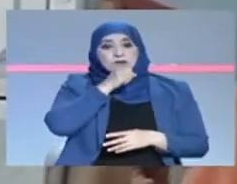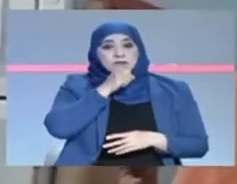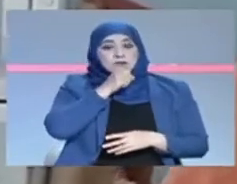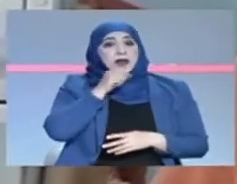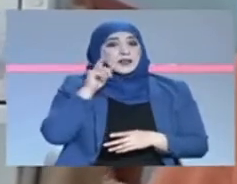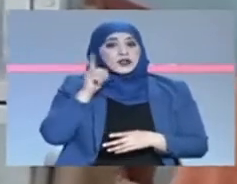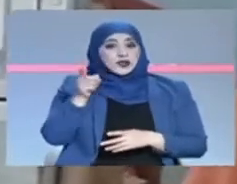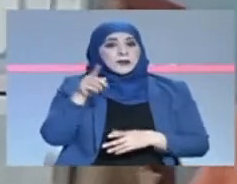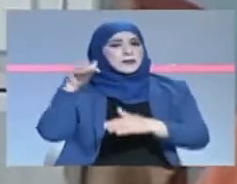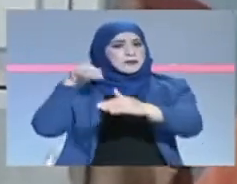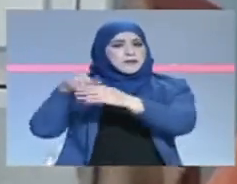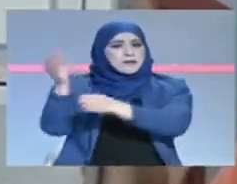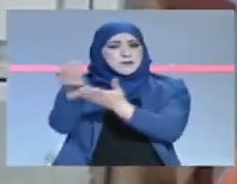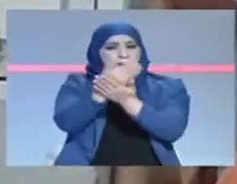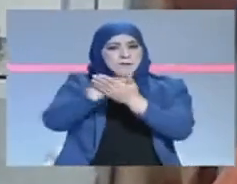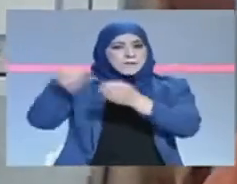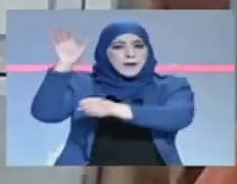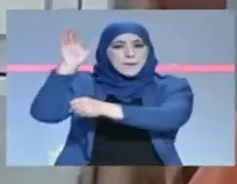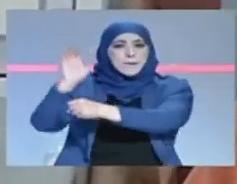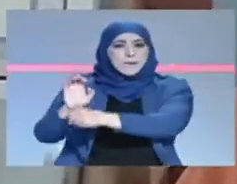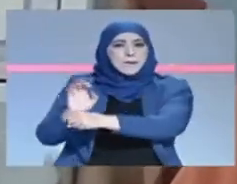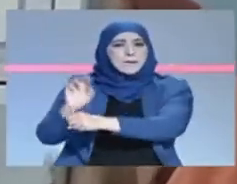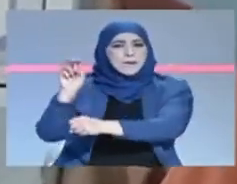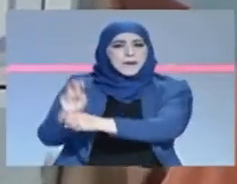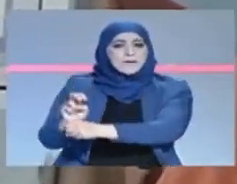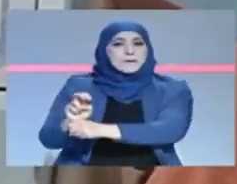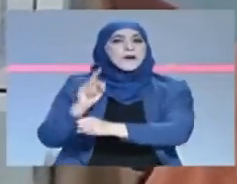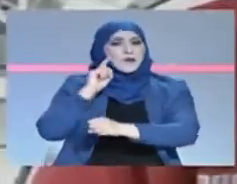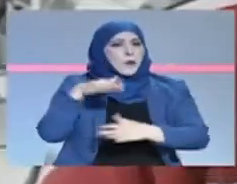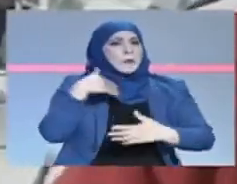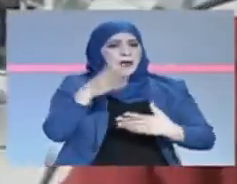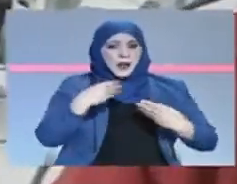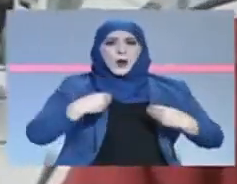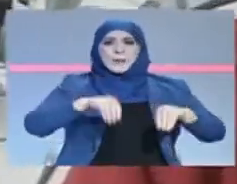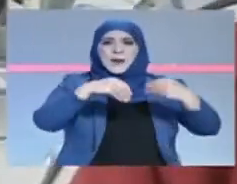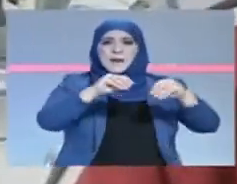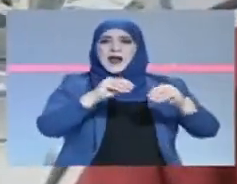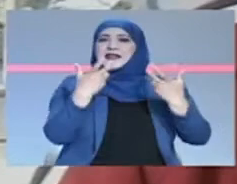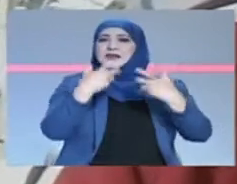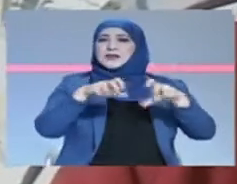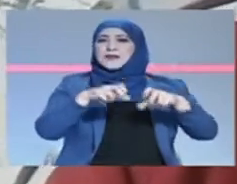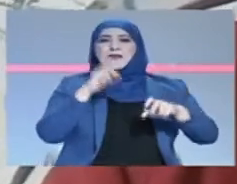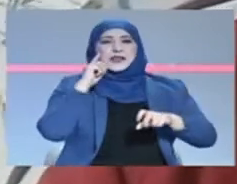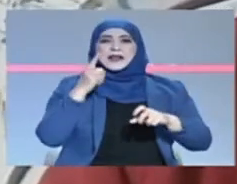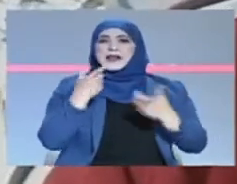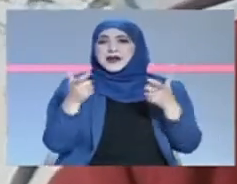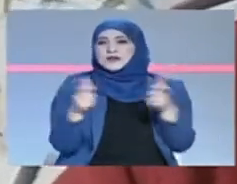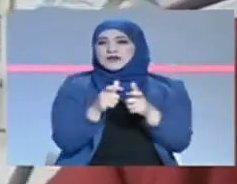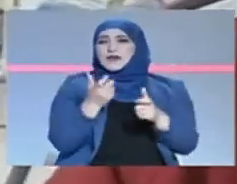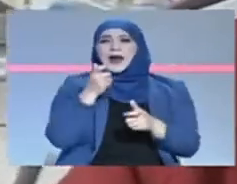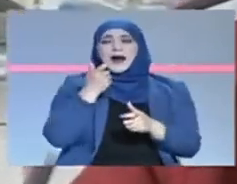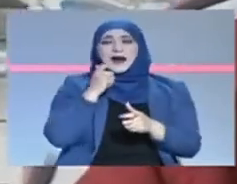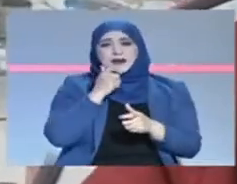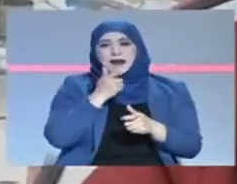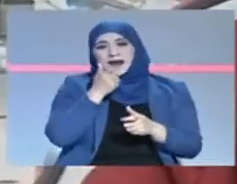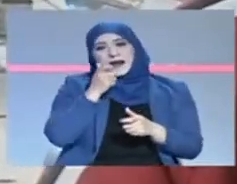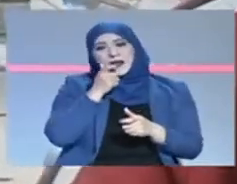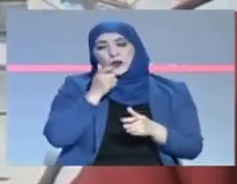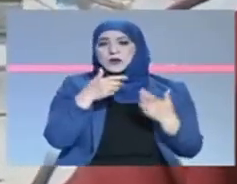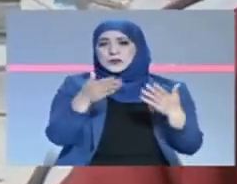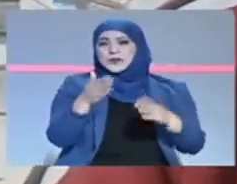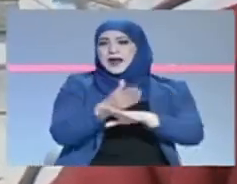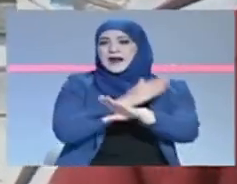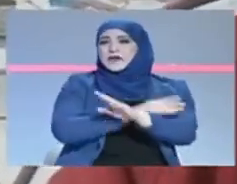العظم يرقدوا في الرخص ويتو يخرجوه للقطوك الحكايات هذيك الكليكا. سوا الدجاج غالي شوية الأيامات راه بصفتها، الأيامات اللي فاتت كانت